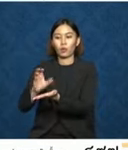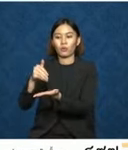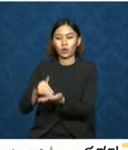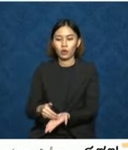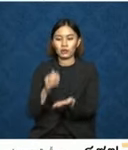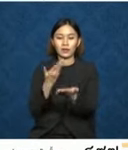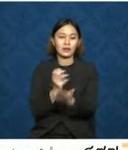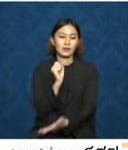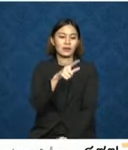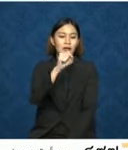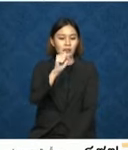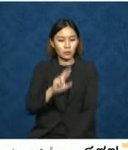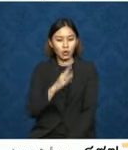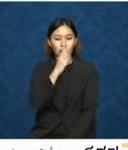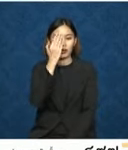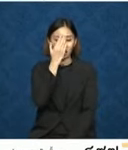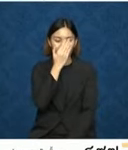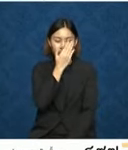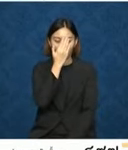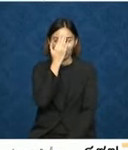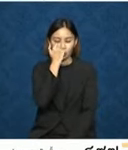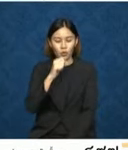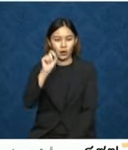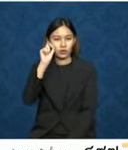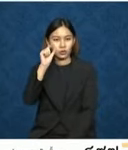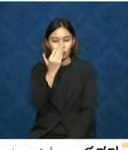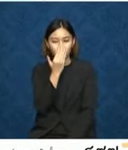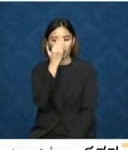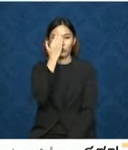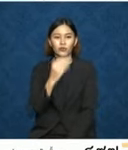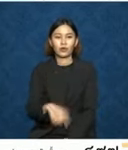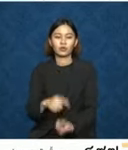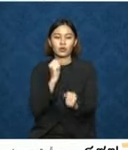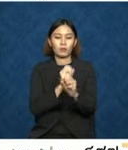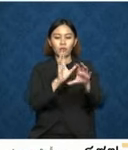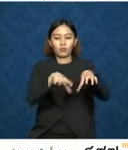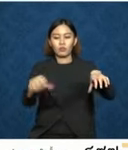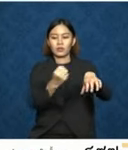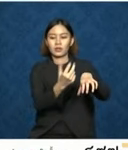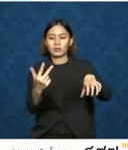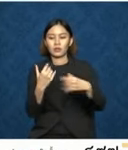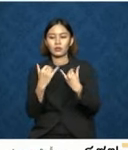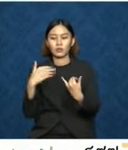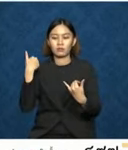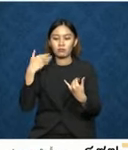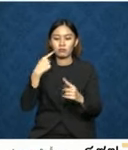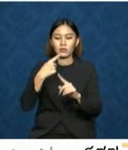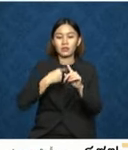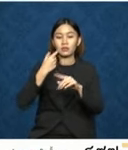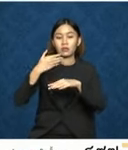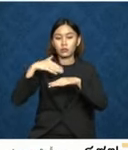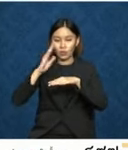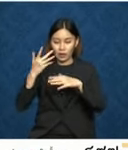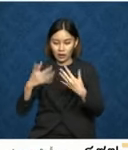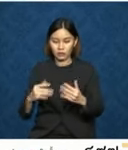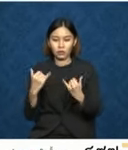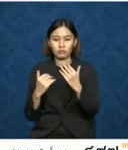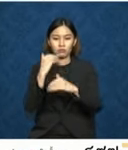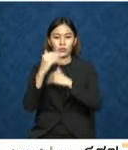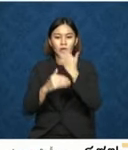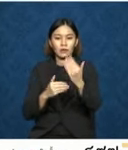สำรองจ่ายเพื่อกรณีฉุกเฉินและจำเป็นมาจ่ายให้ลูกจ้างทั้ง 3บริษัทขณะนี้ผ่านมาเดือนกว่าแล้วนะครับยังไม่มีความ